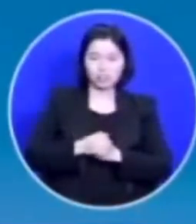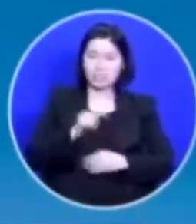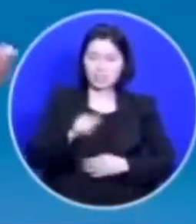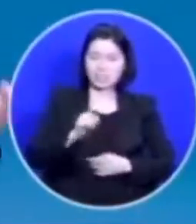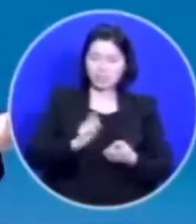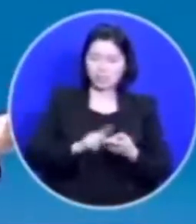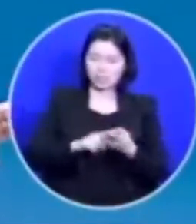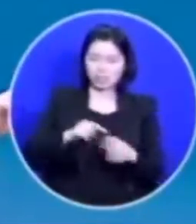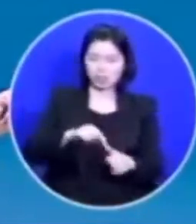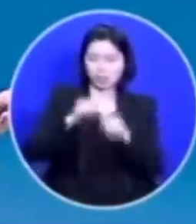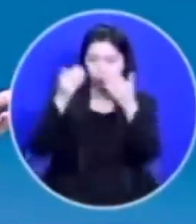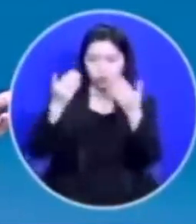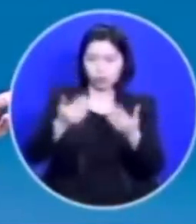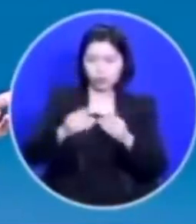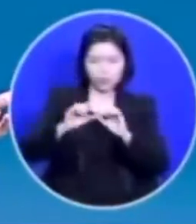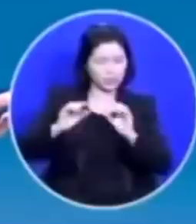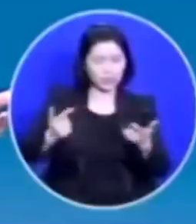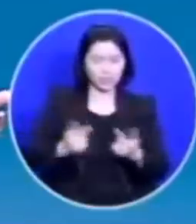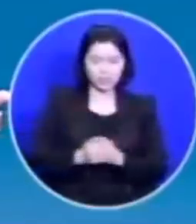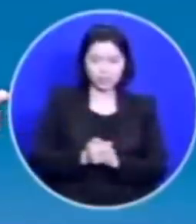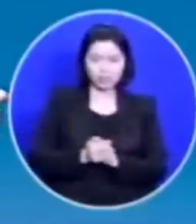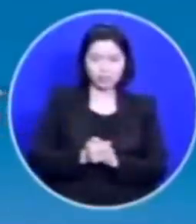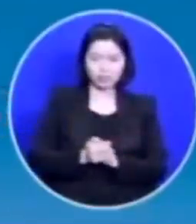이건 구원이 아닌 거죠